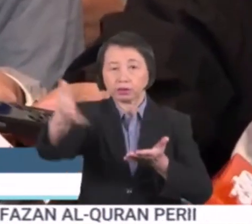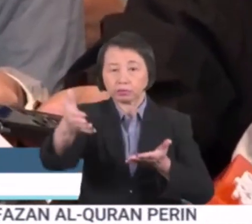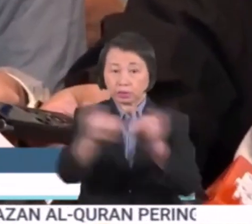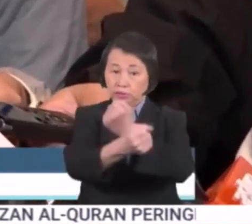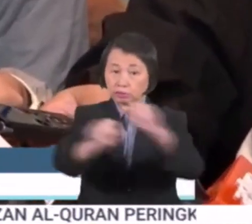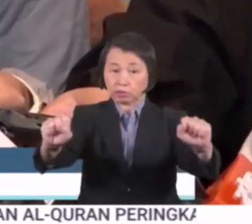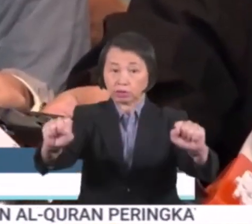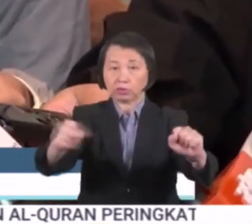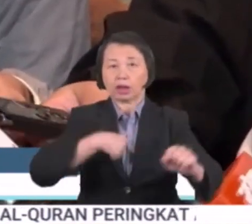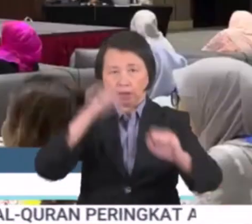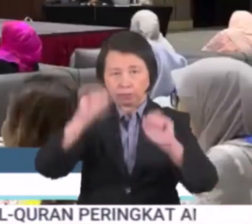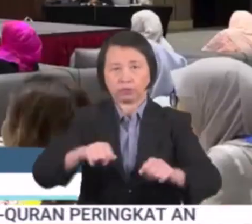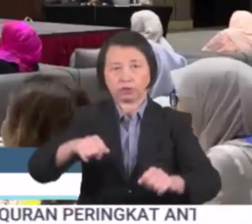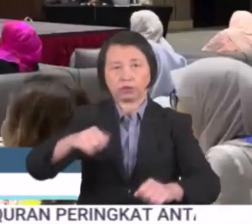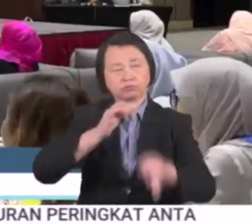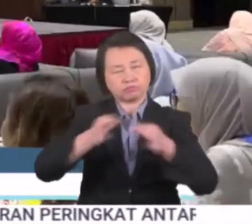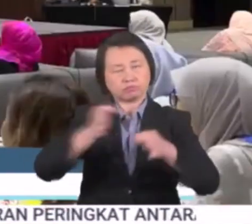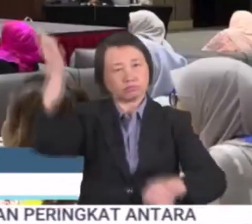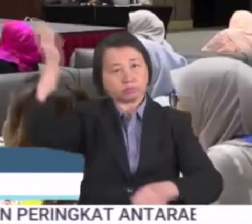siap dan saya boleh bentangkan.